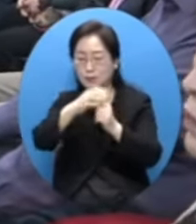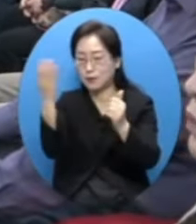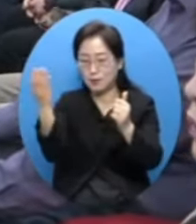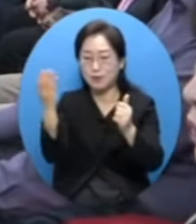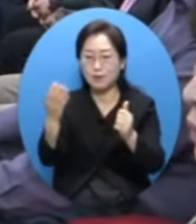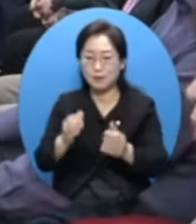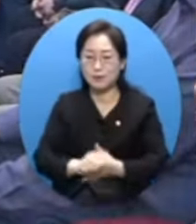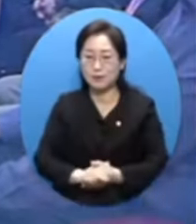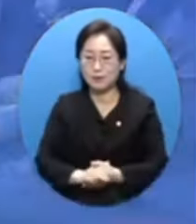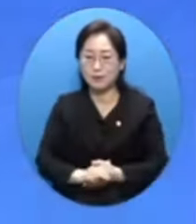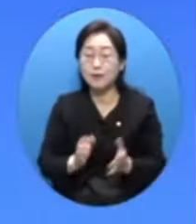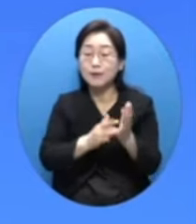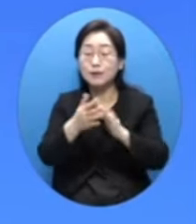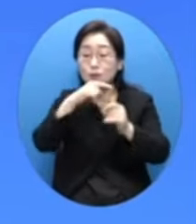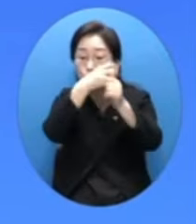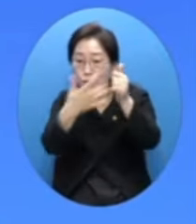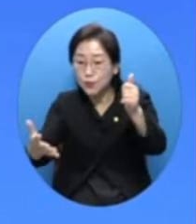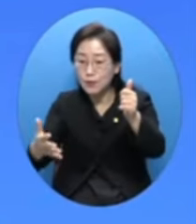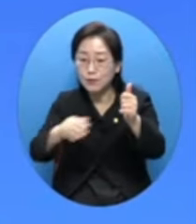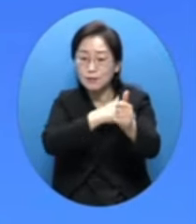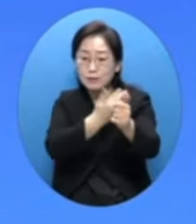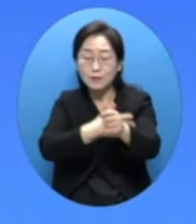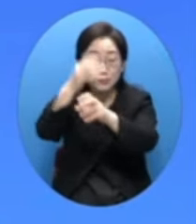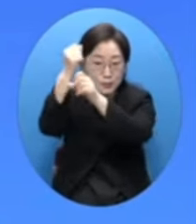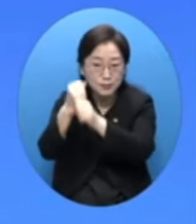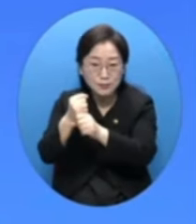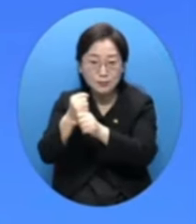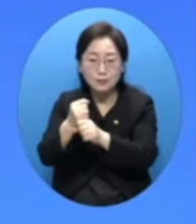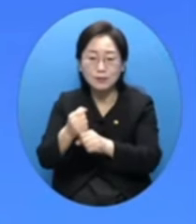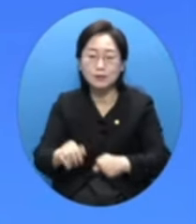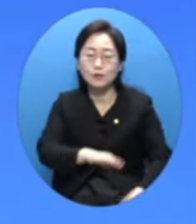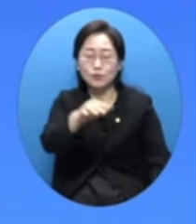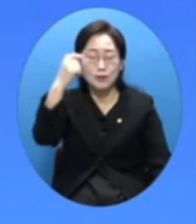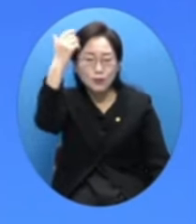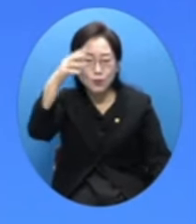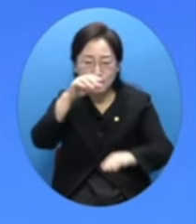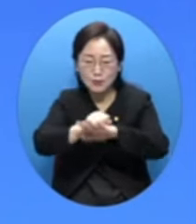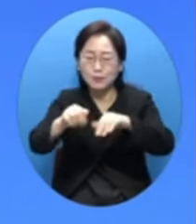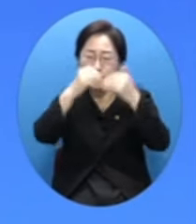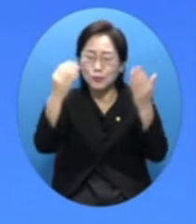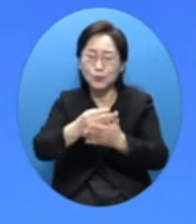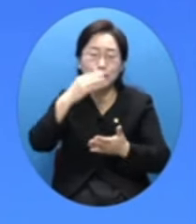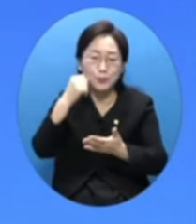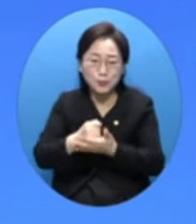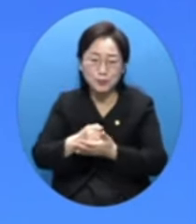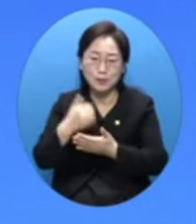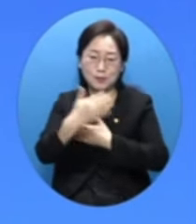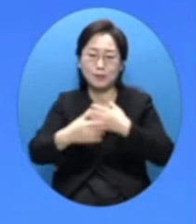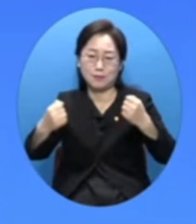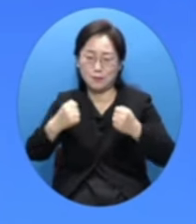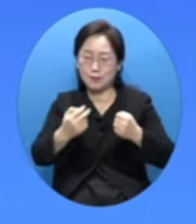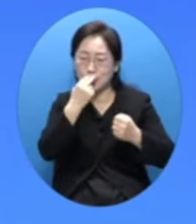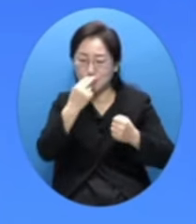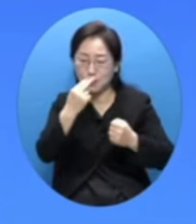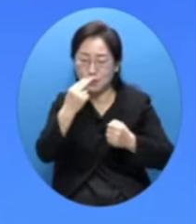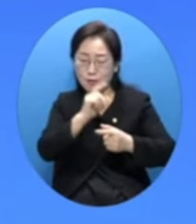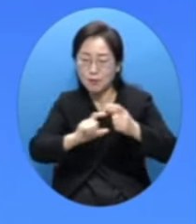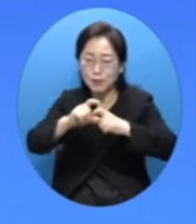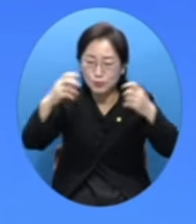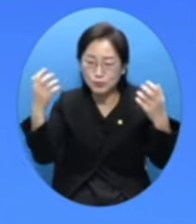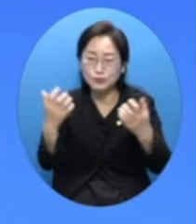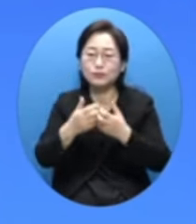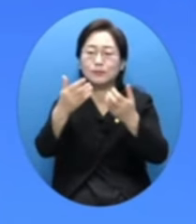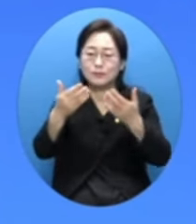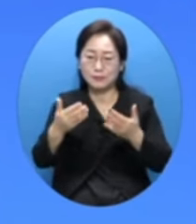것입니다 예수님의 보의 능력을 의지하면 우리가 영원히 잘됨 같이 범사가 달리며 강건하게 되고 생명한테 풍성